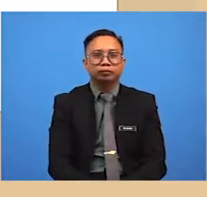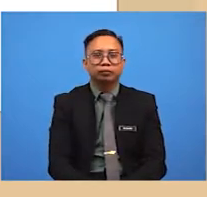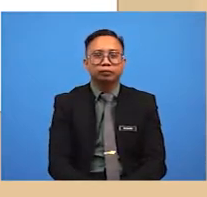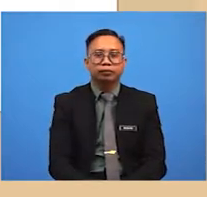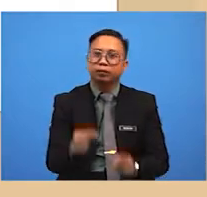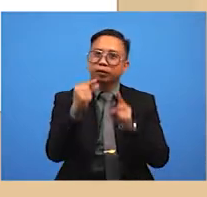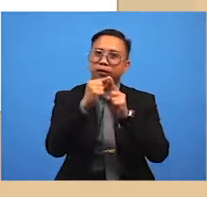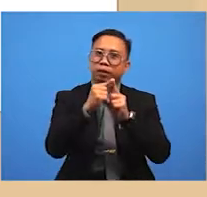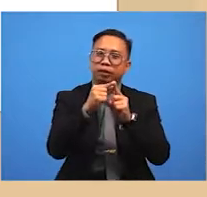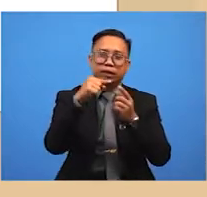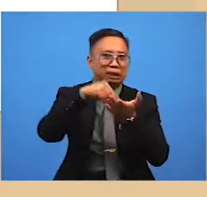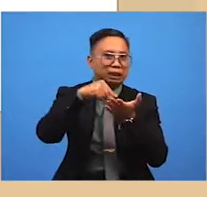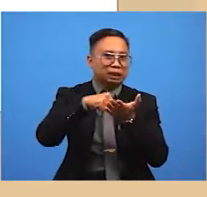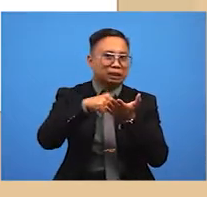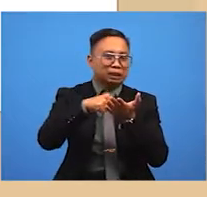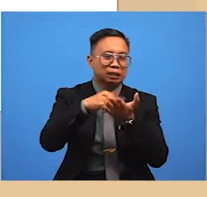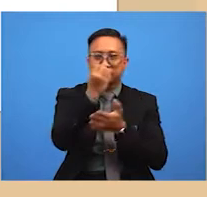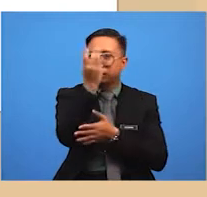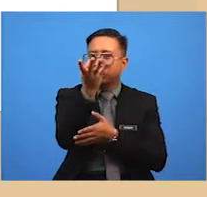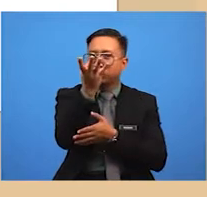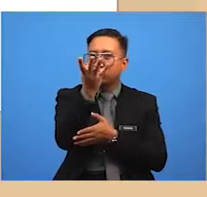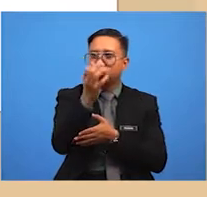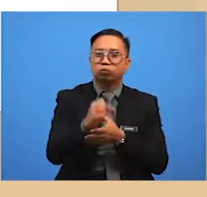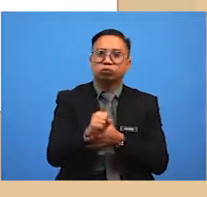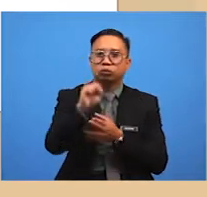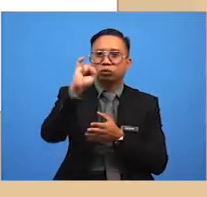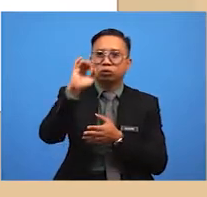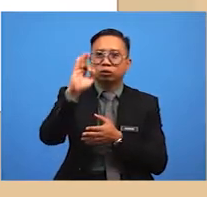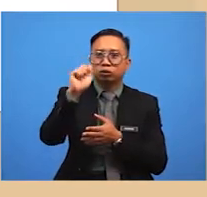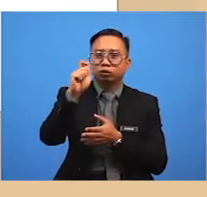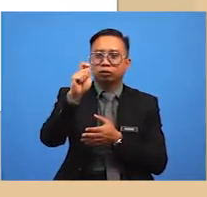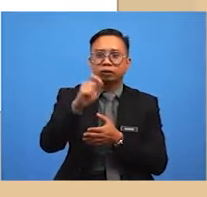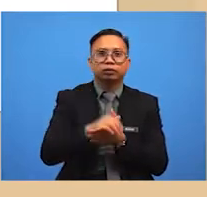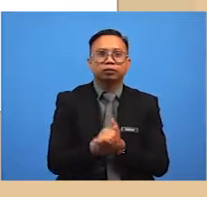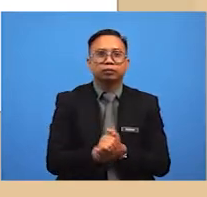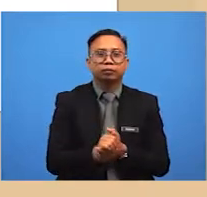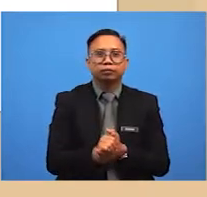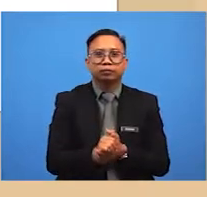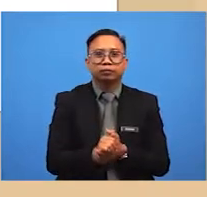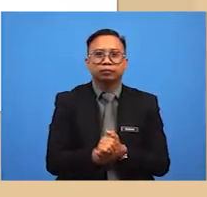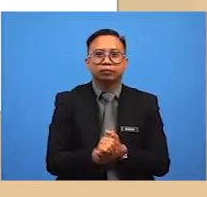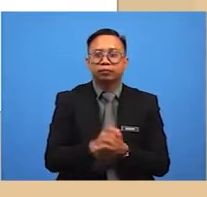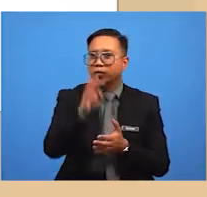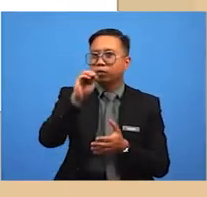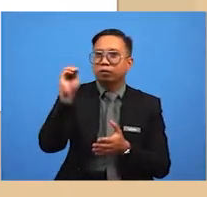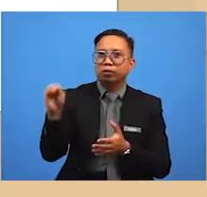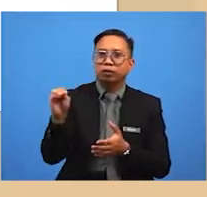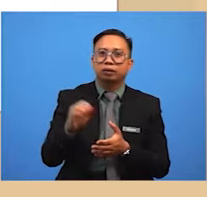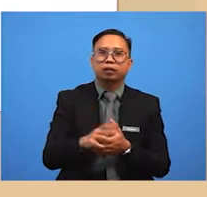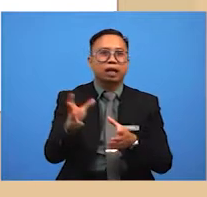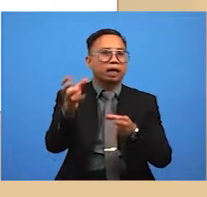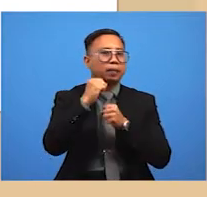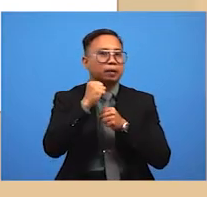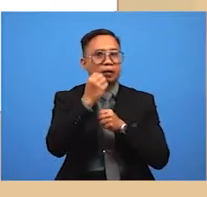Perkataan ini menerangkan sifat bagi sel induk megaspora ini. Murid-murid